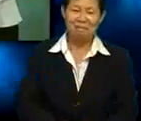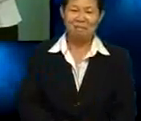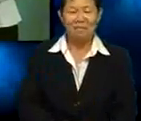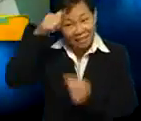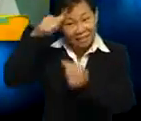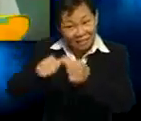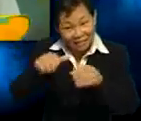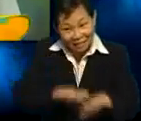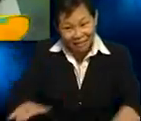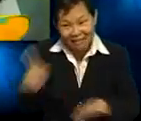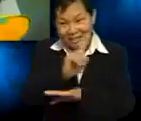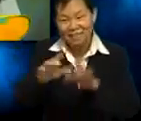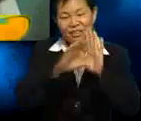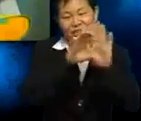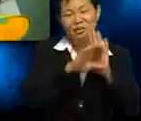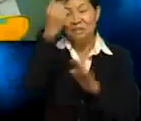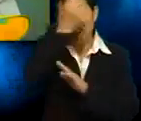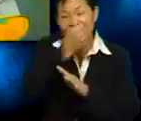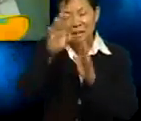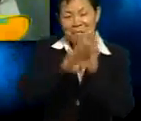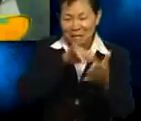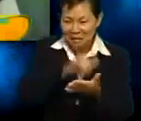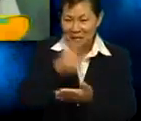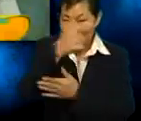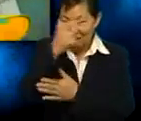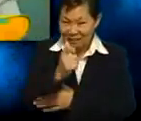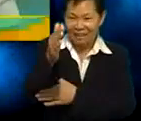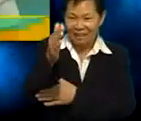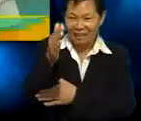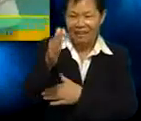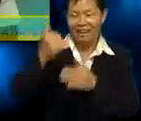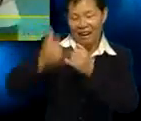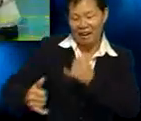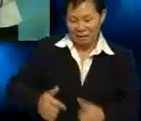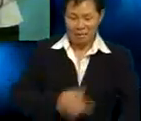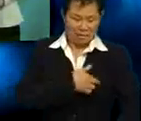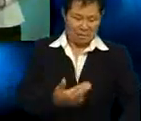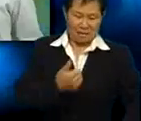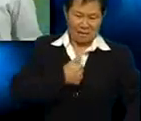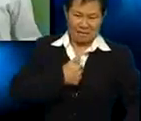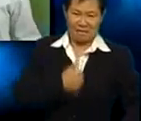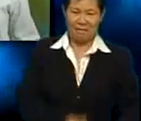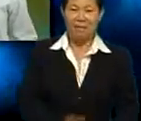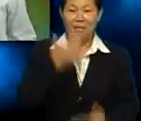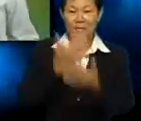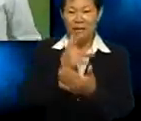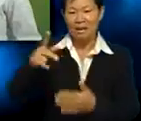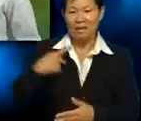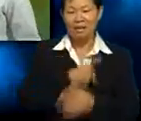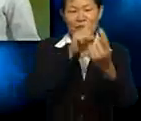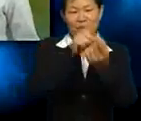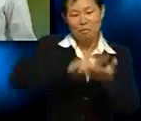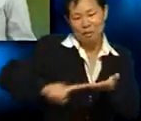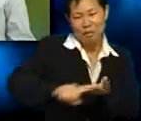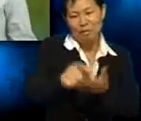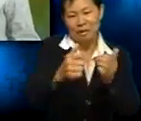Ingat adik-adik, jangan contohi sikap yang sebegitu kerana ianya akhirnya merugikan diri kita sendiri. Baiklah, kita jumpa lagi minggu